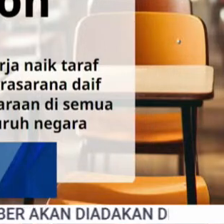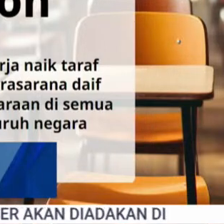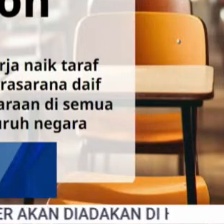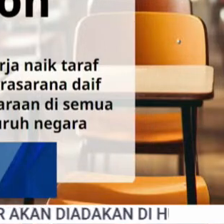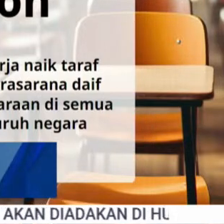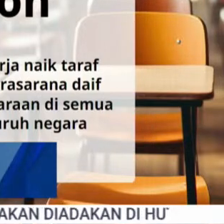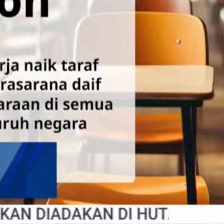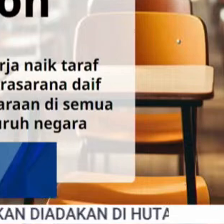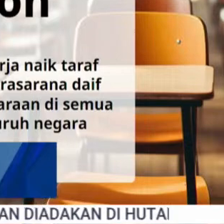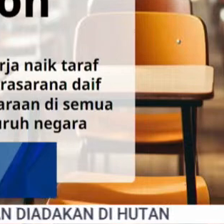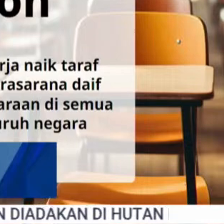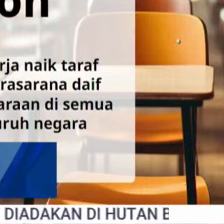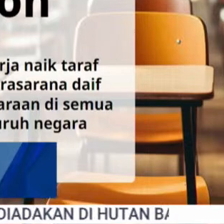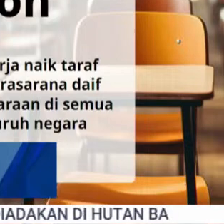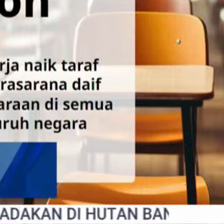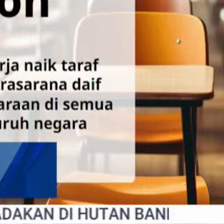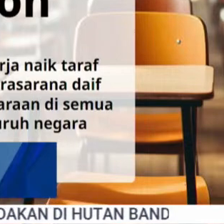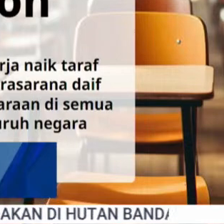Termasuk